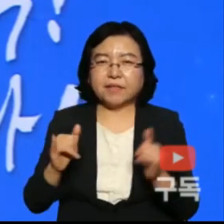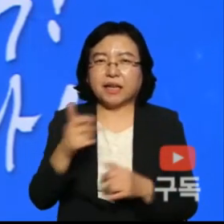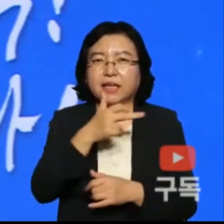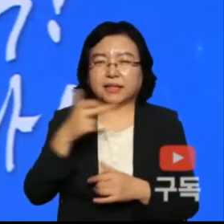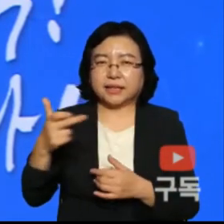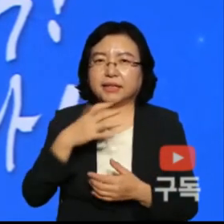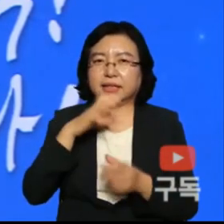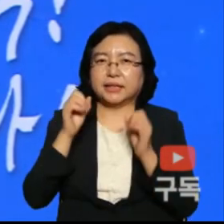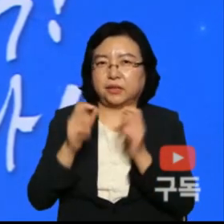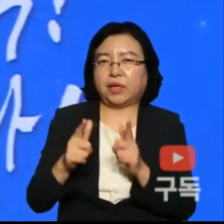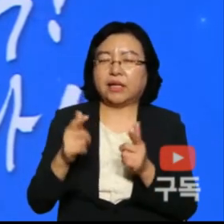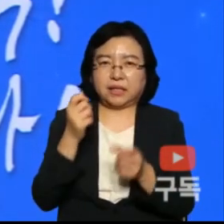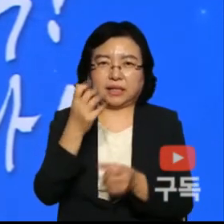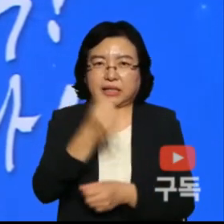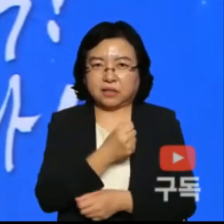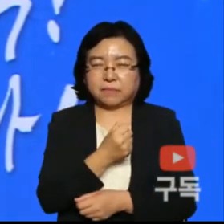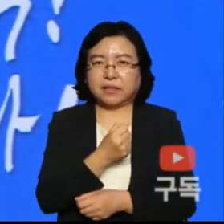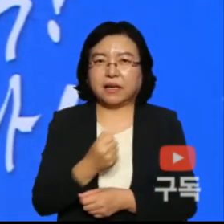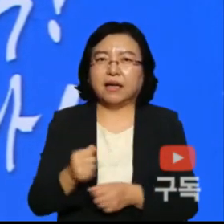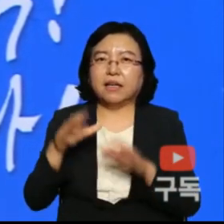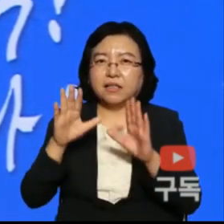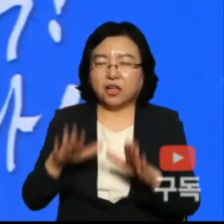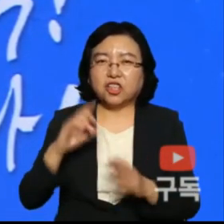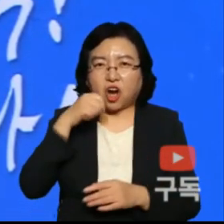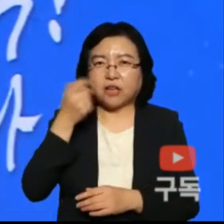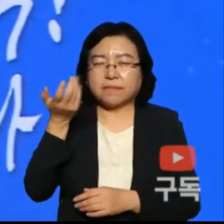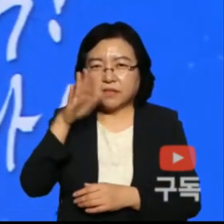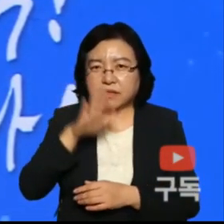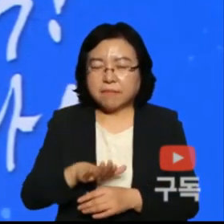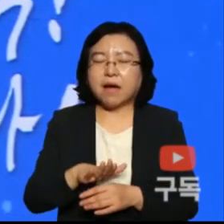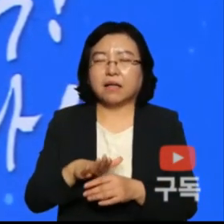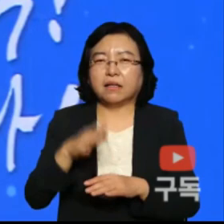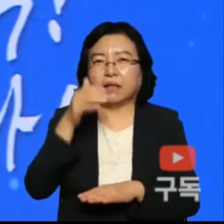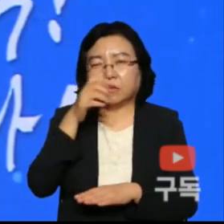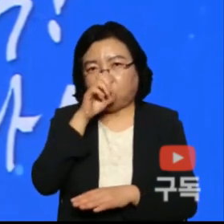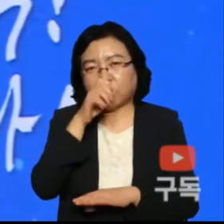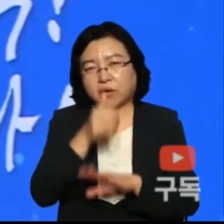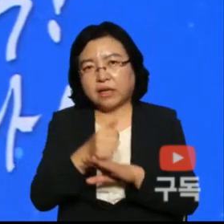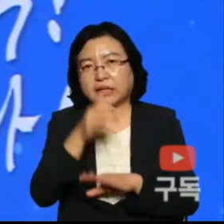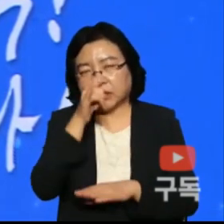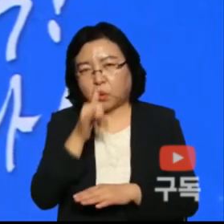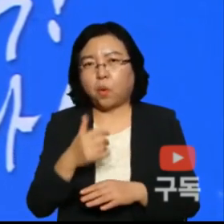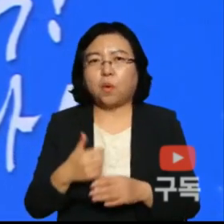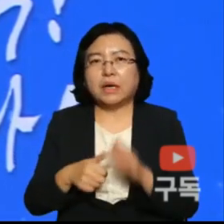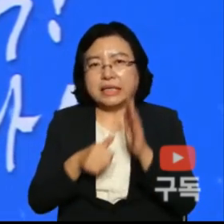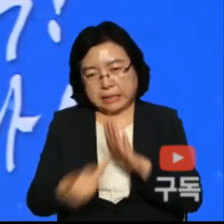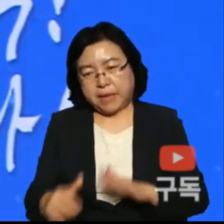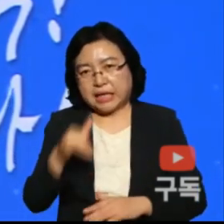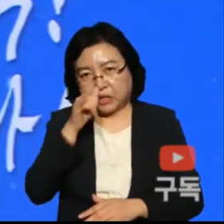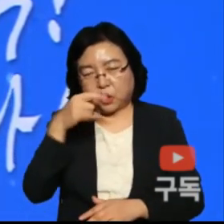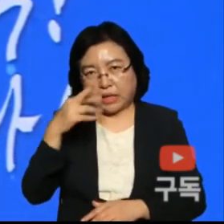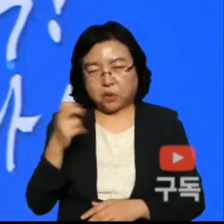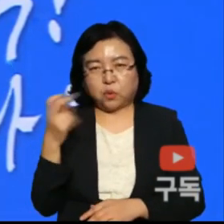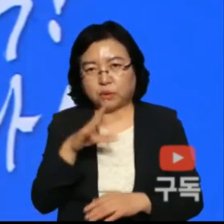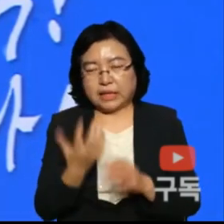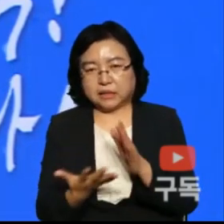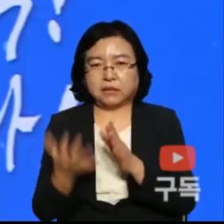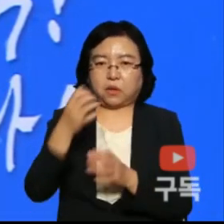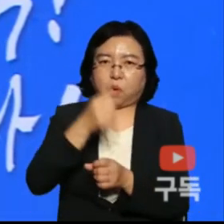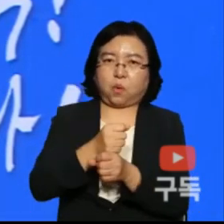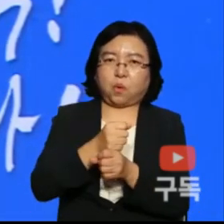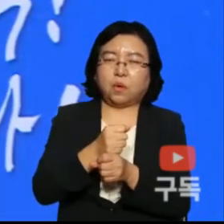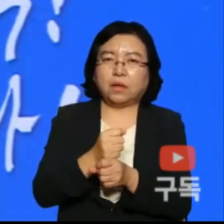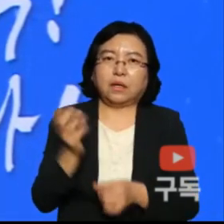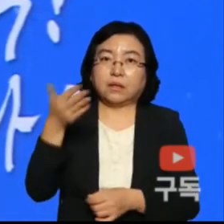현실은 촉박해 도 도전 기회가 있었고 실패해도 다시 일어설 수 있었습니다 그러나 오늘날